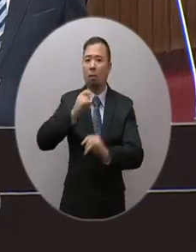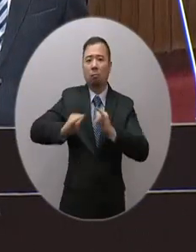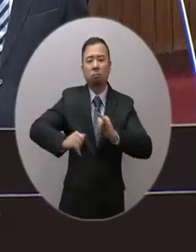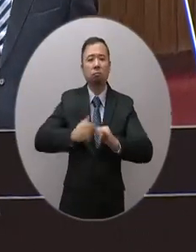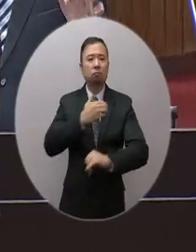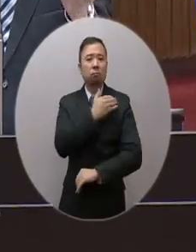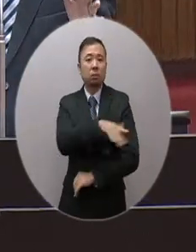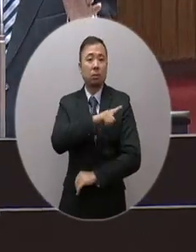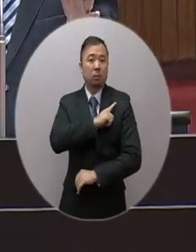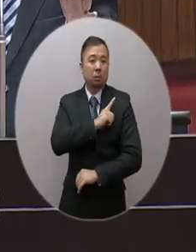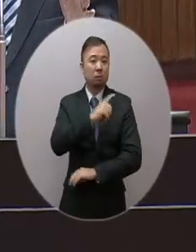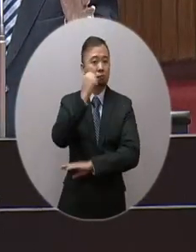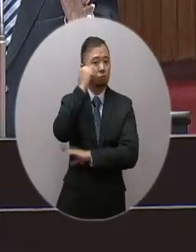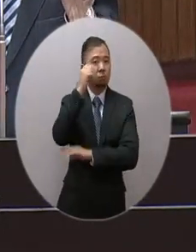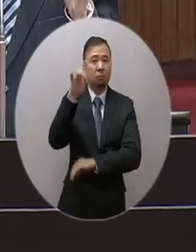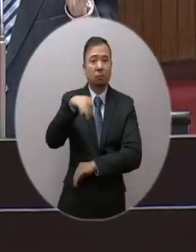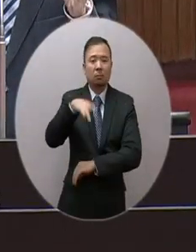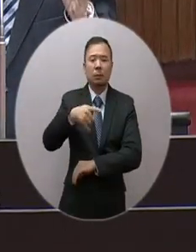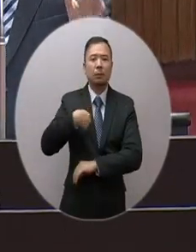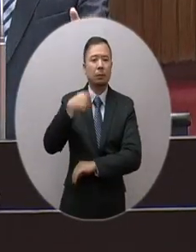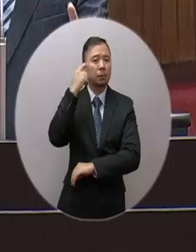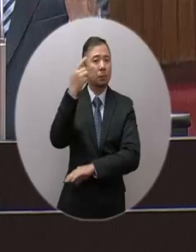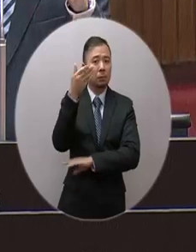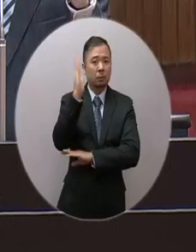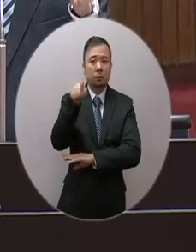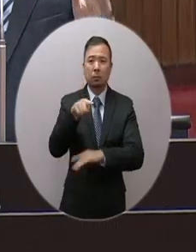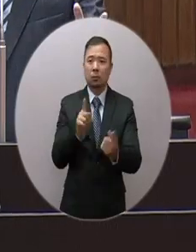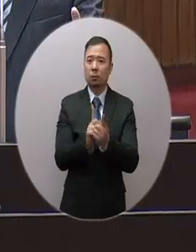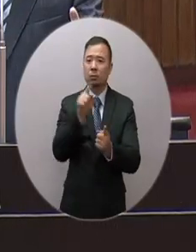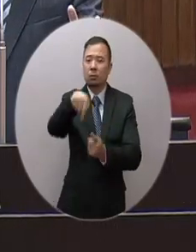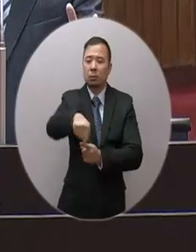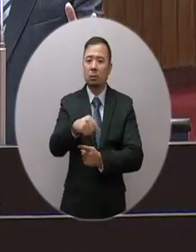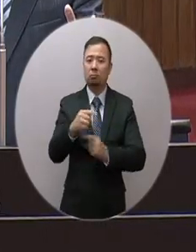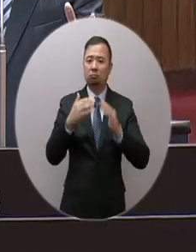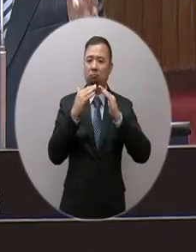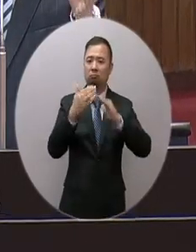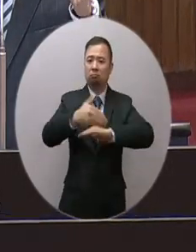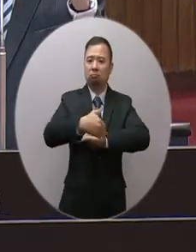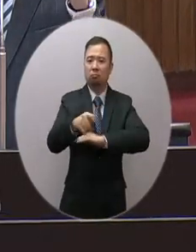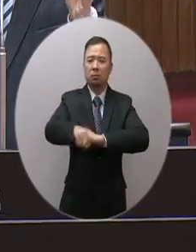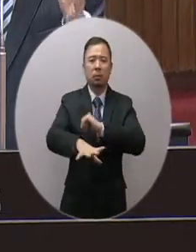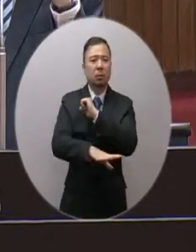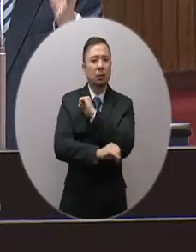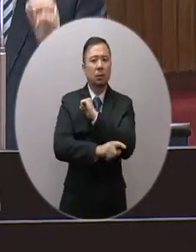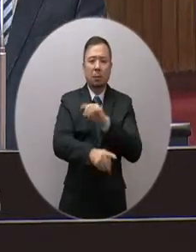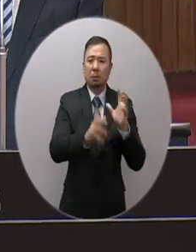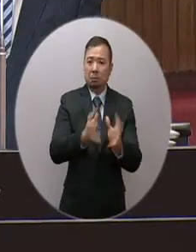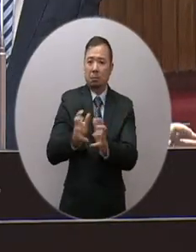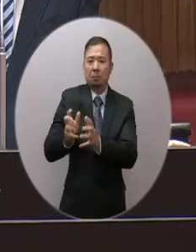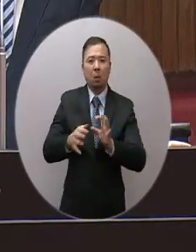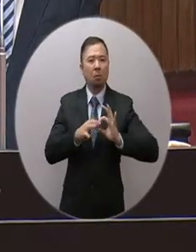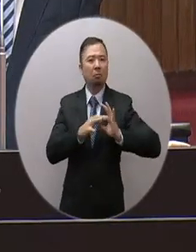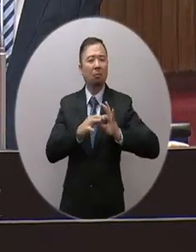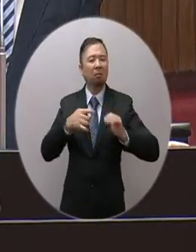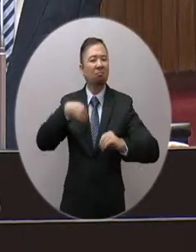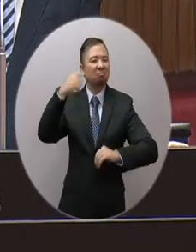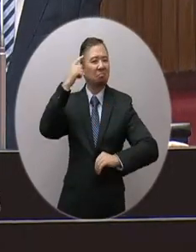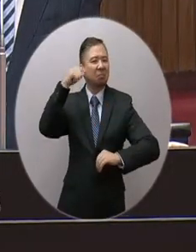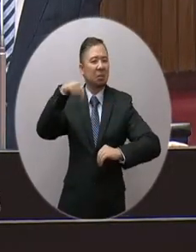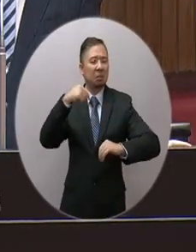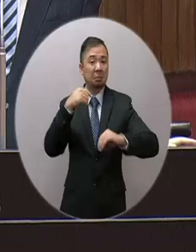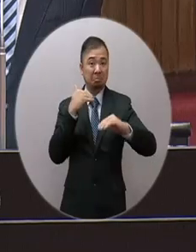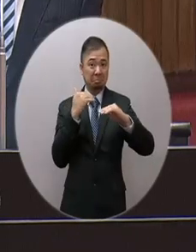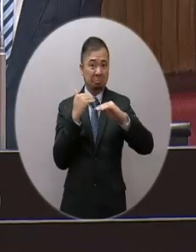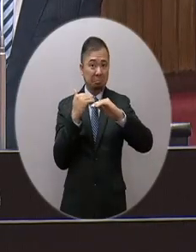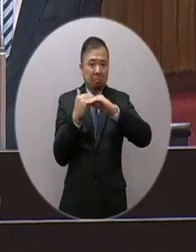地方，他的对国家对他的基本建设、基本关怀，没有那种差异，至少那个差异是要被